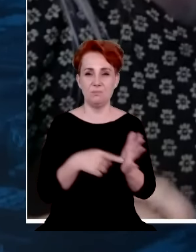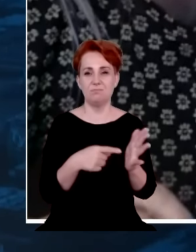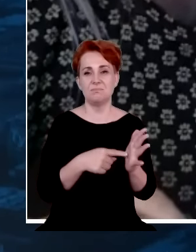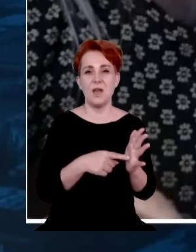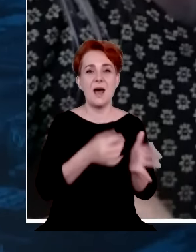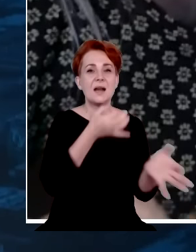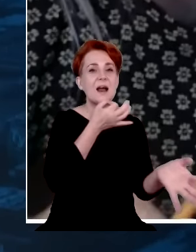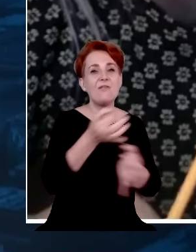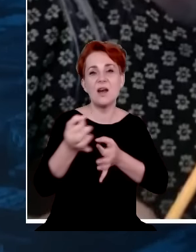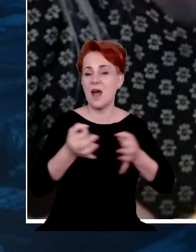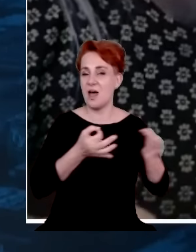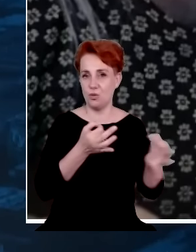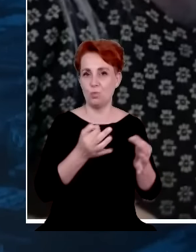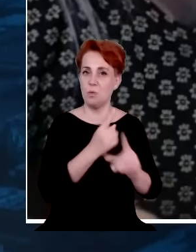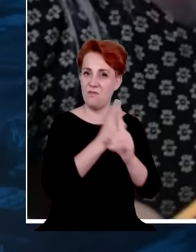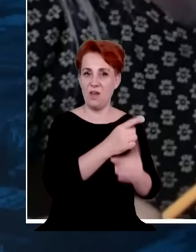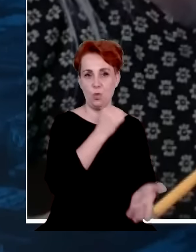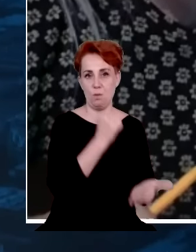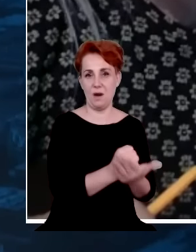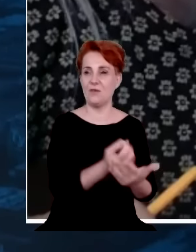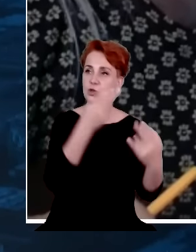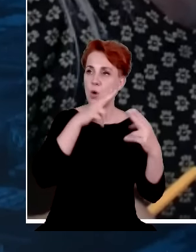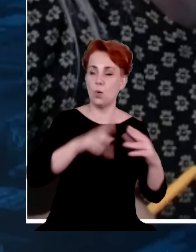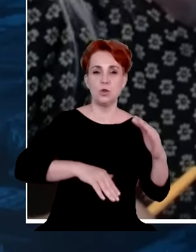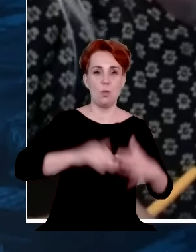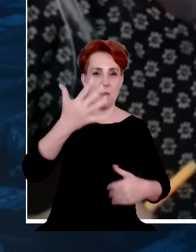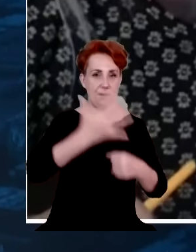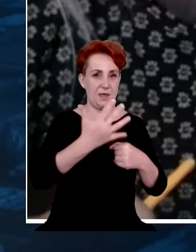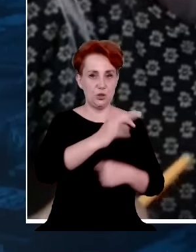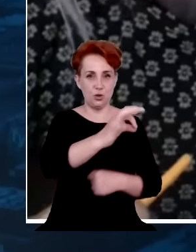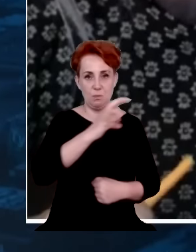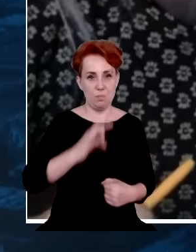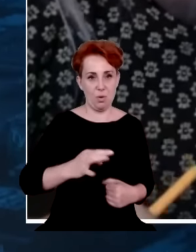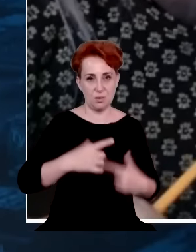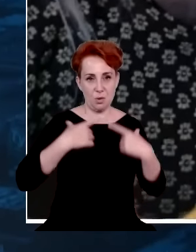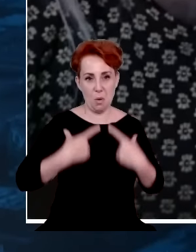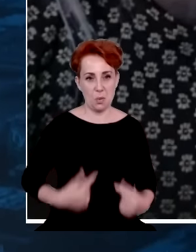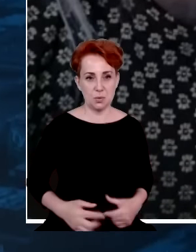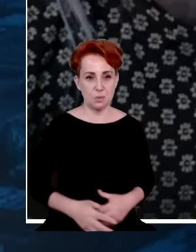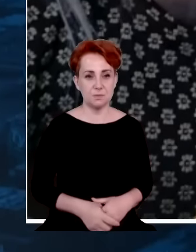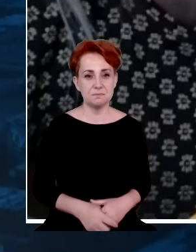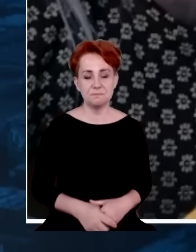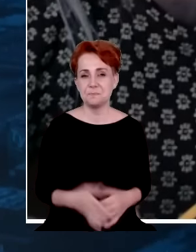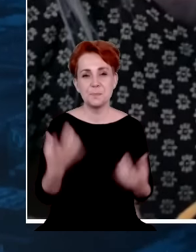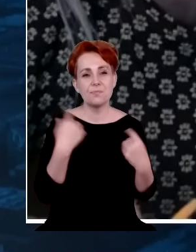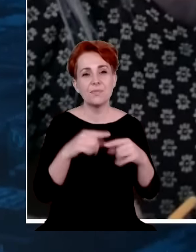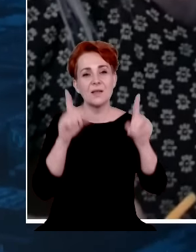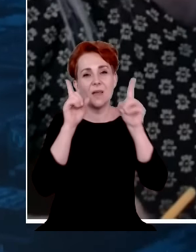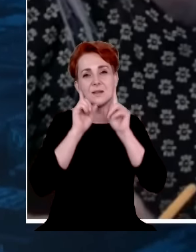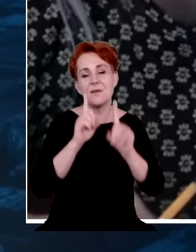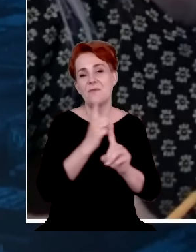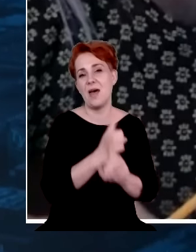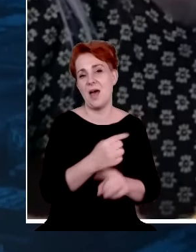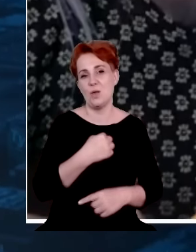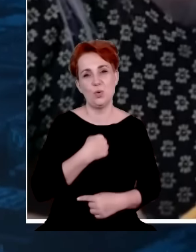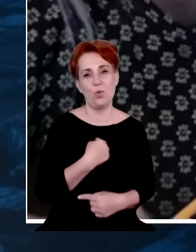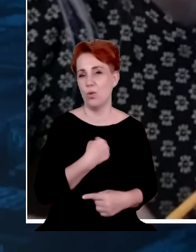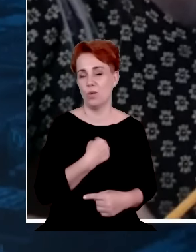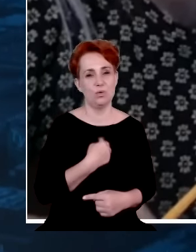Jakby było prawomocne wzięło udział ponad 50 więc tak naprawdę to moim zdaniem to nie będzie miało i tak szans